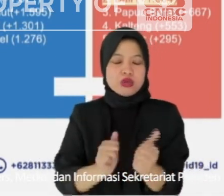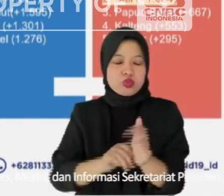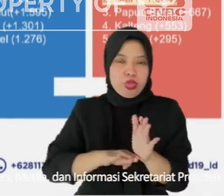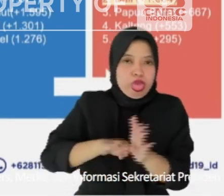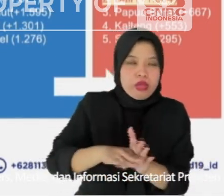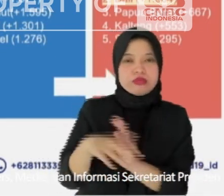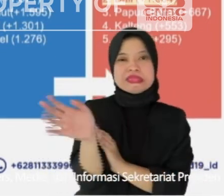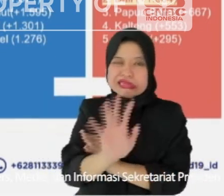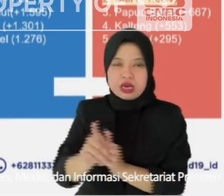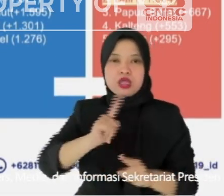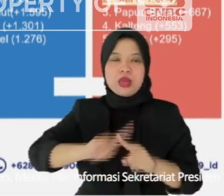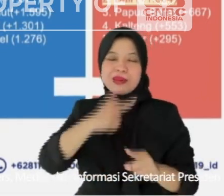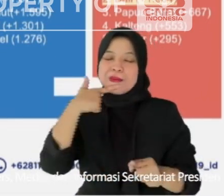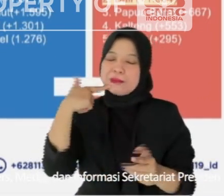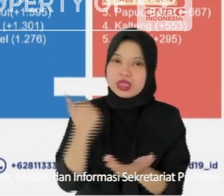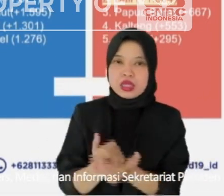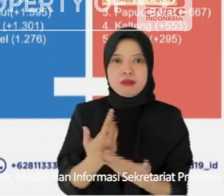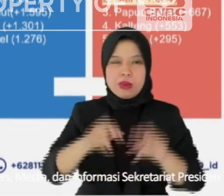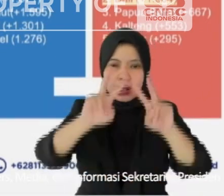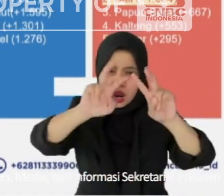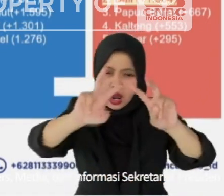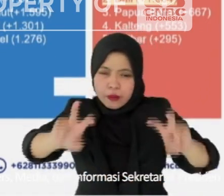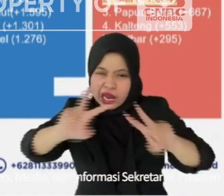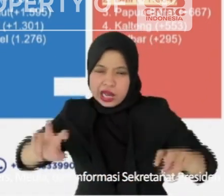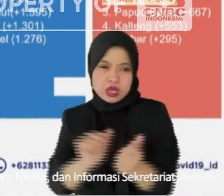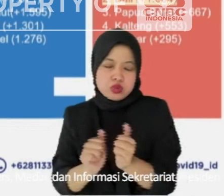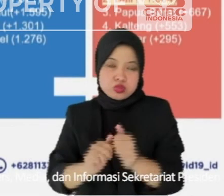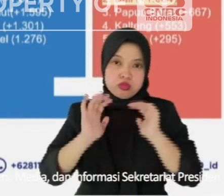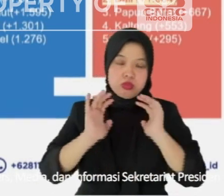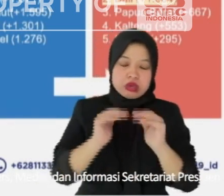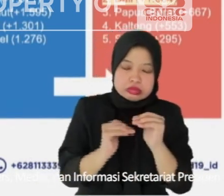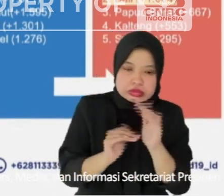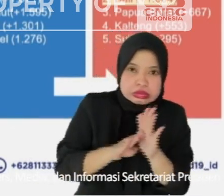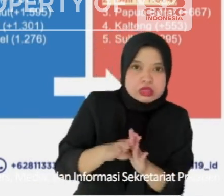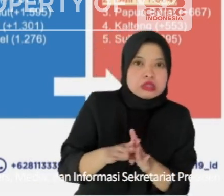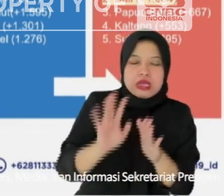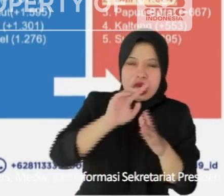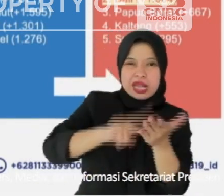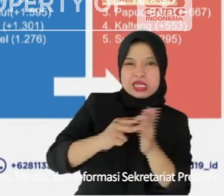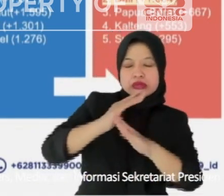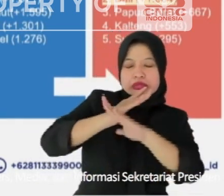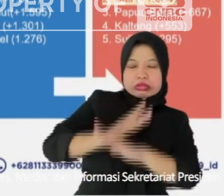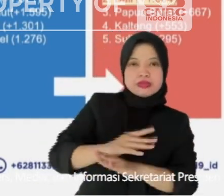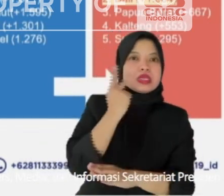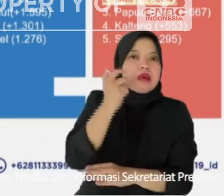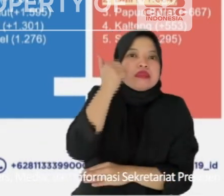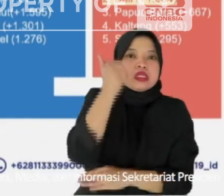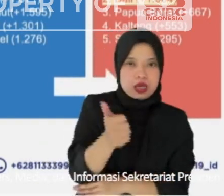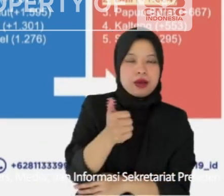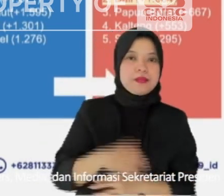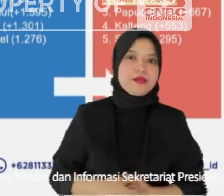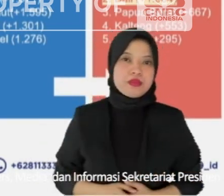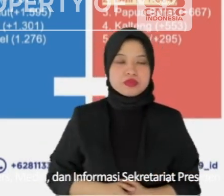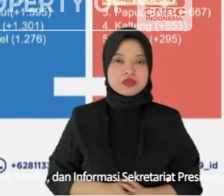kasus yang tinggi namun penting mengamati kenaikan kasus sedini mungkin agar lonjakan dapat diantisipasi